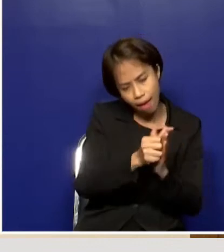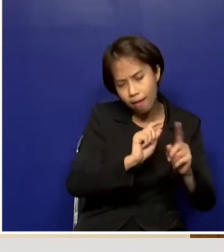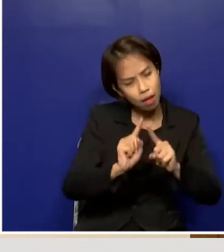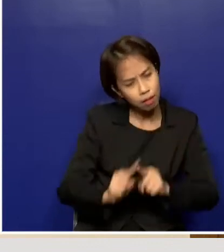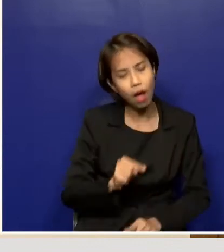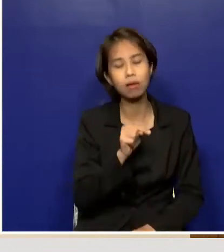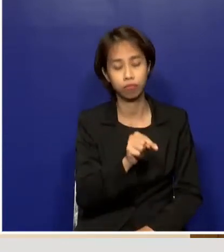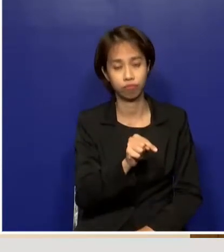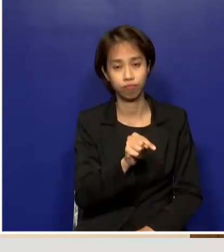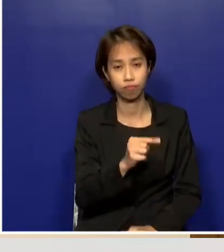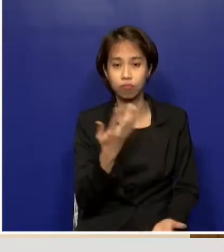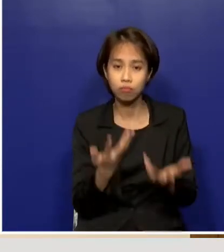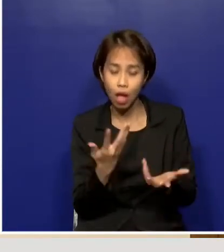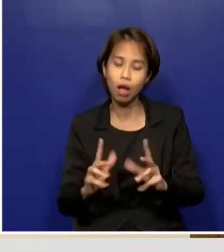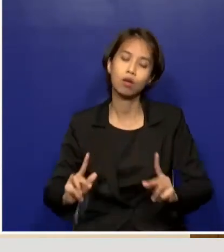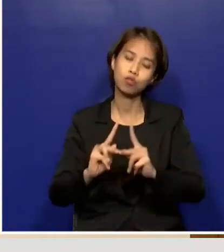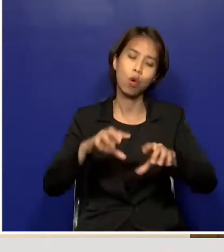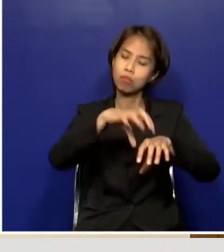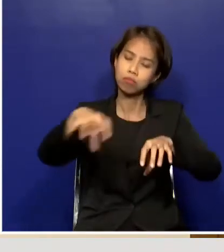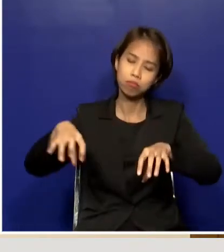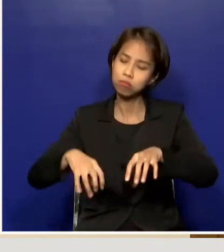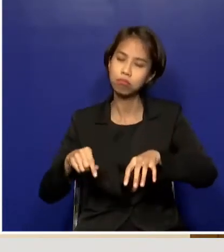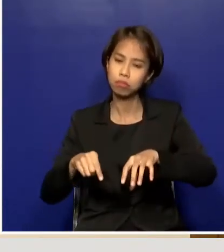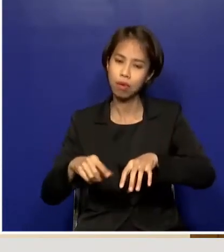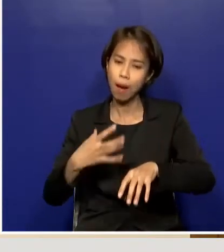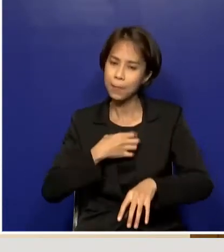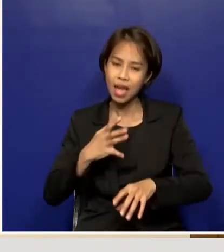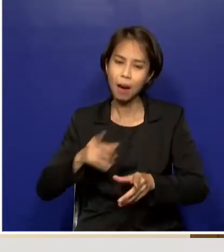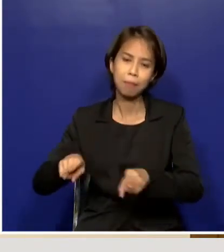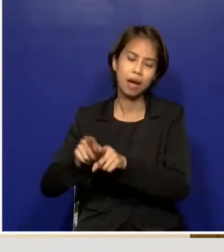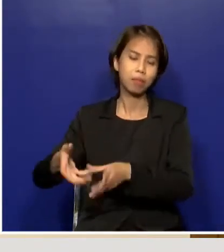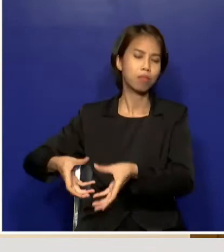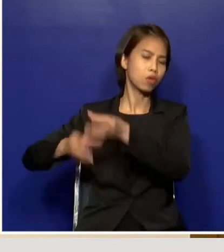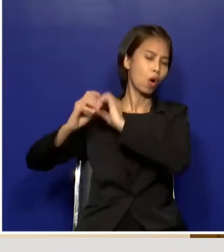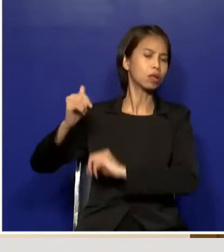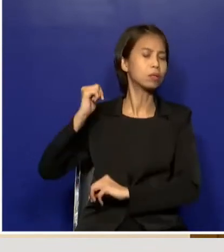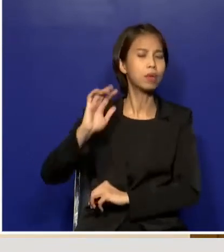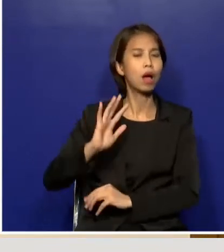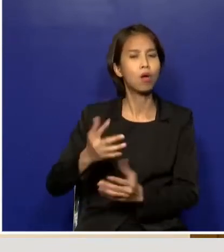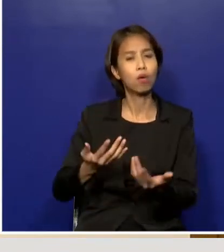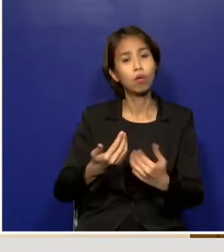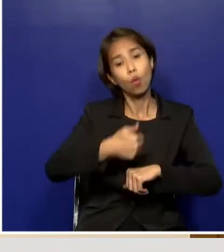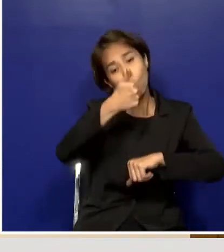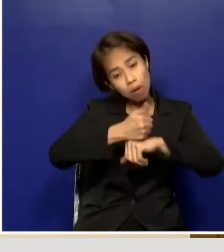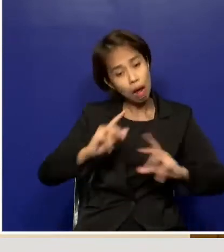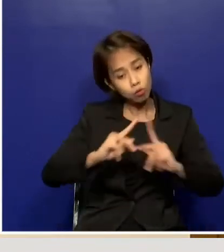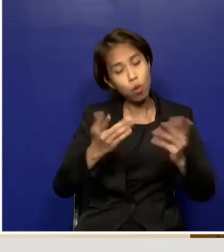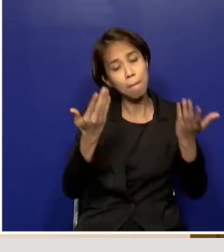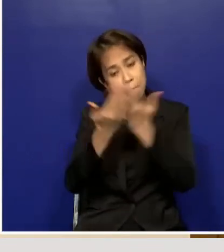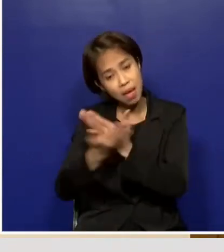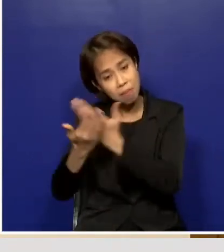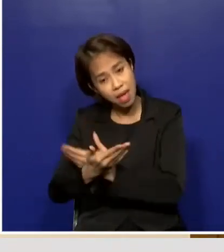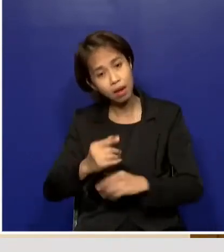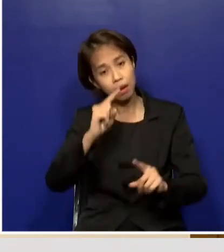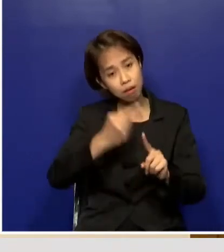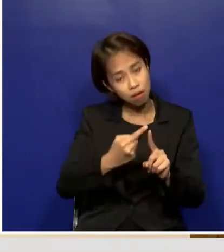เนะครับถอทุกการวงนิล่ะ ชไปที่เดิมก็เปงแ่เปลี่ยนรติ blanketsเป็นคนล 2 Lena